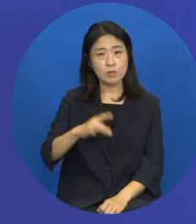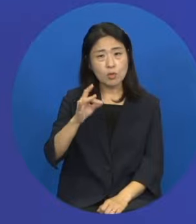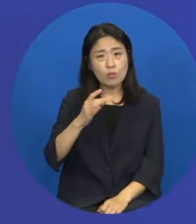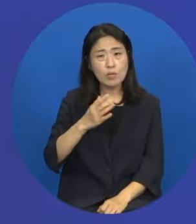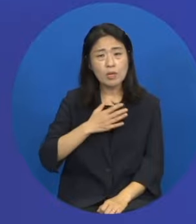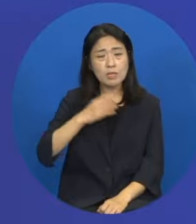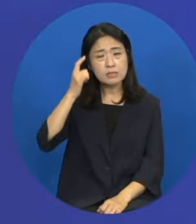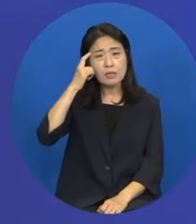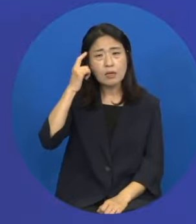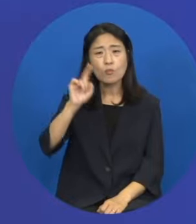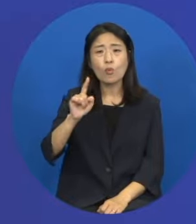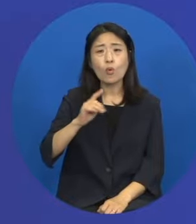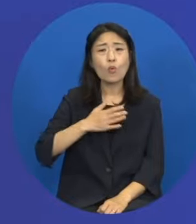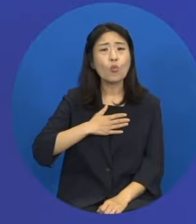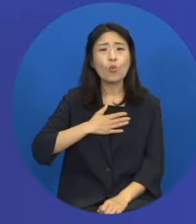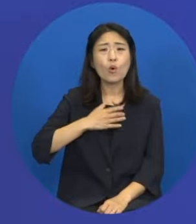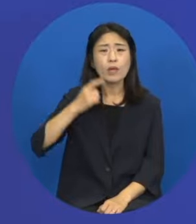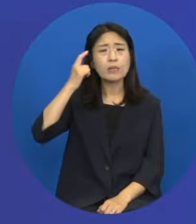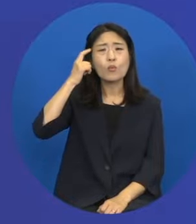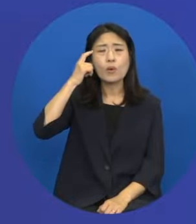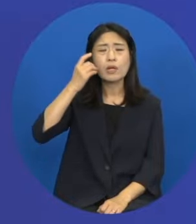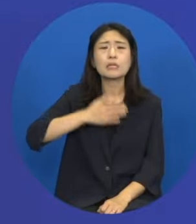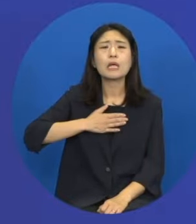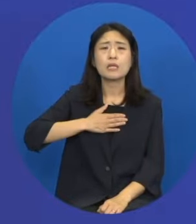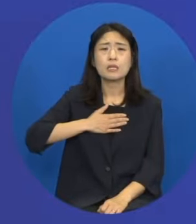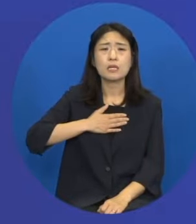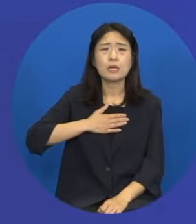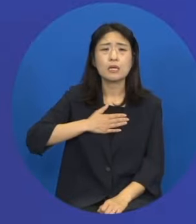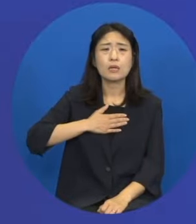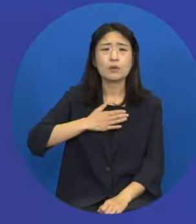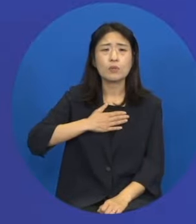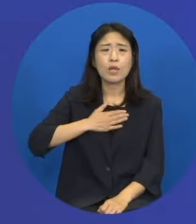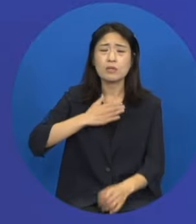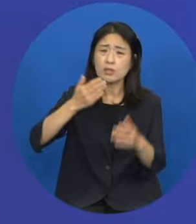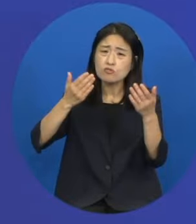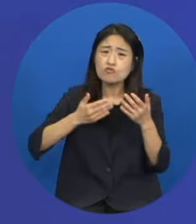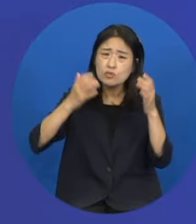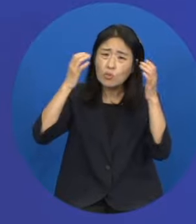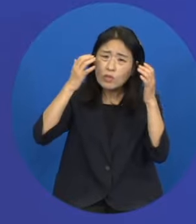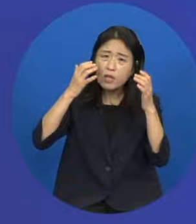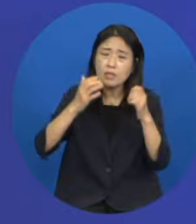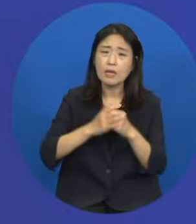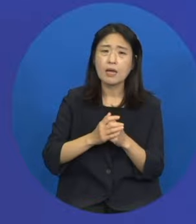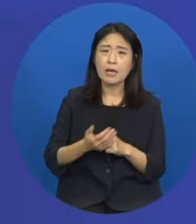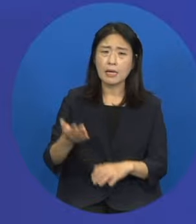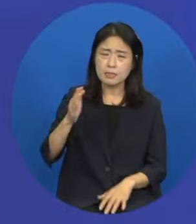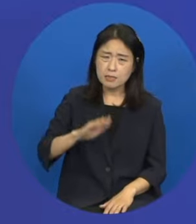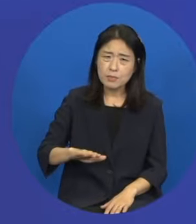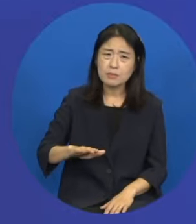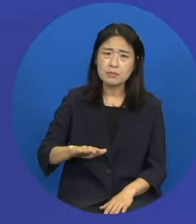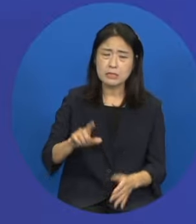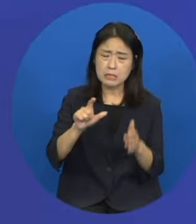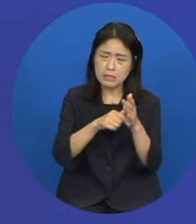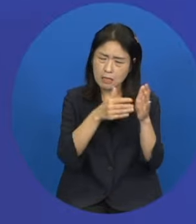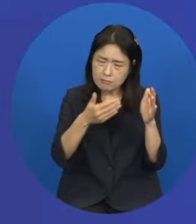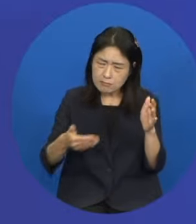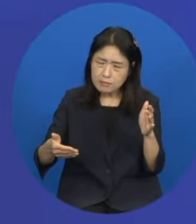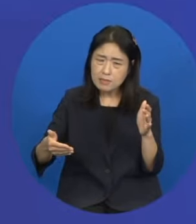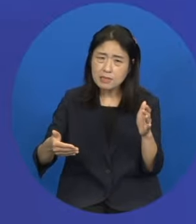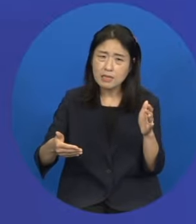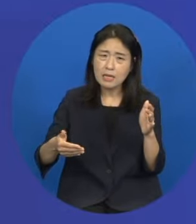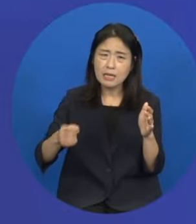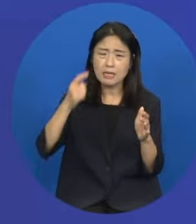있나 싶었는데 지나가 보니 이것이 하나님의 사랑의 가장 큰